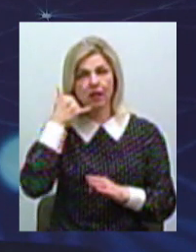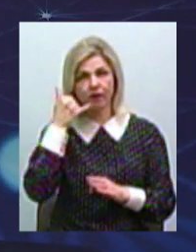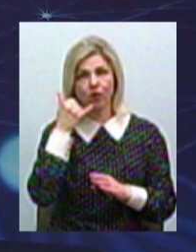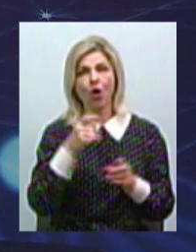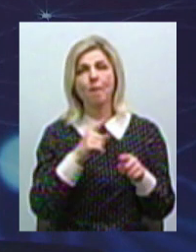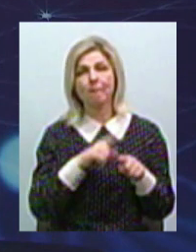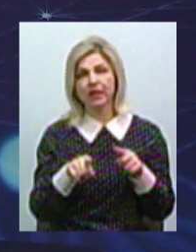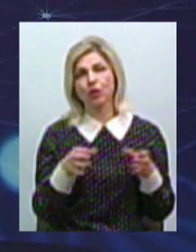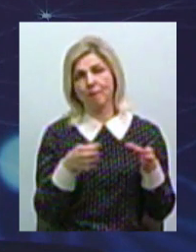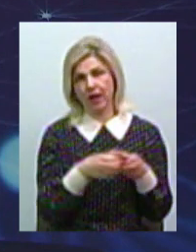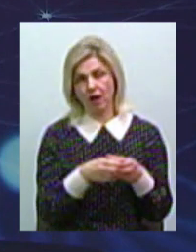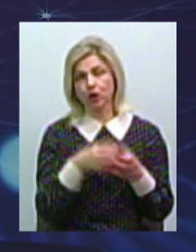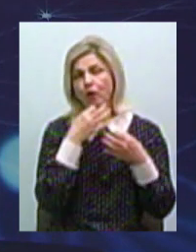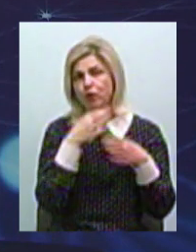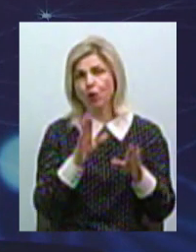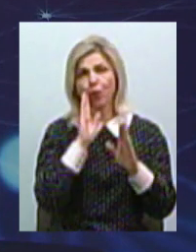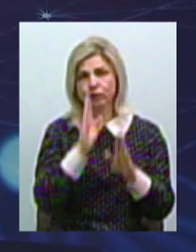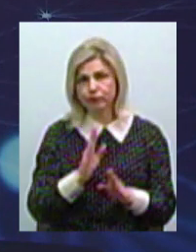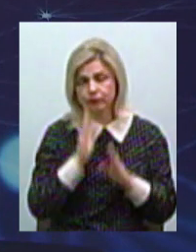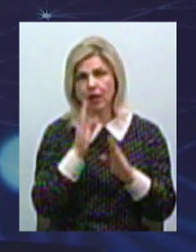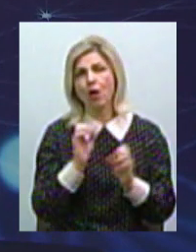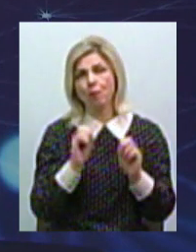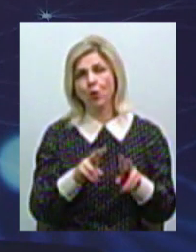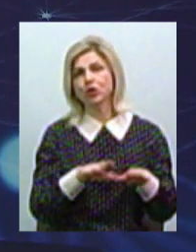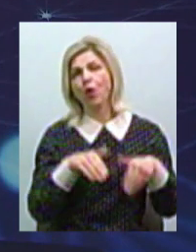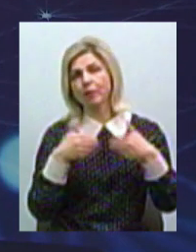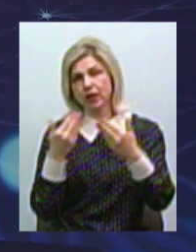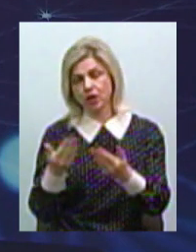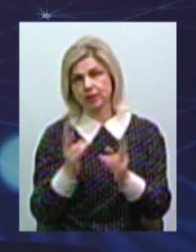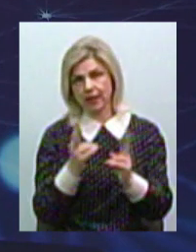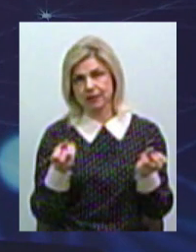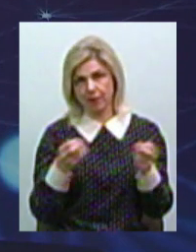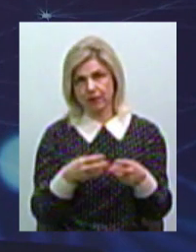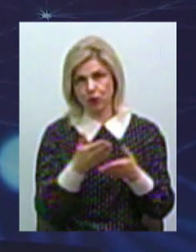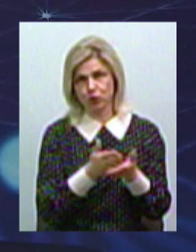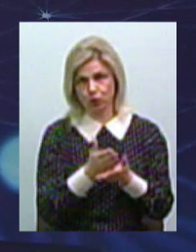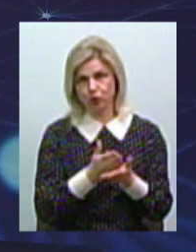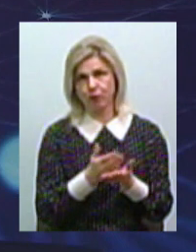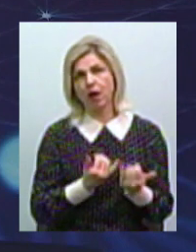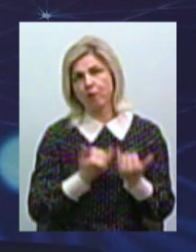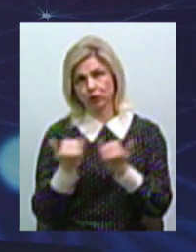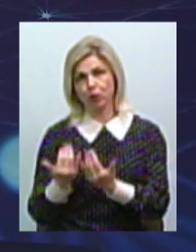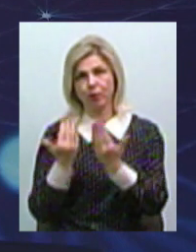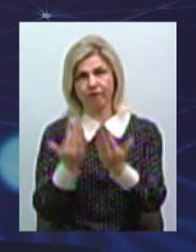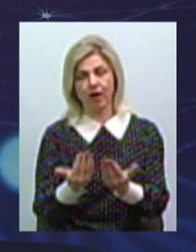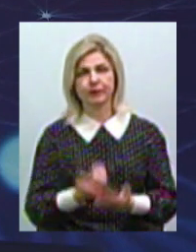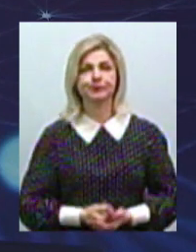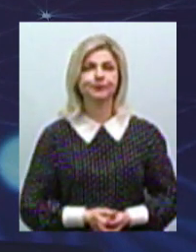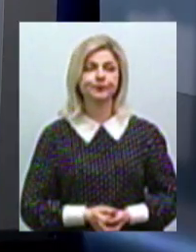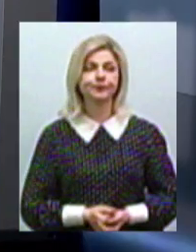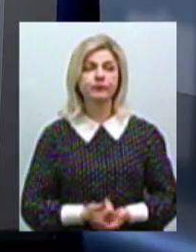бригад. Тобто в будь-який час доби можете звертатися до спеціалізованих служб, які нададуть вам кваліфіковану професійну допомогу. А в якому випадку